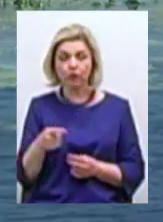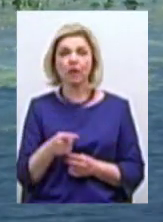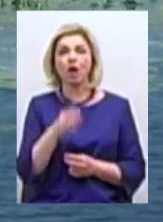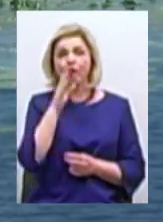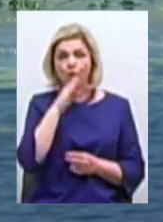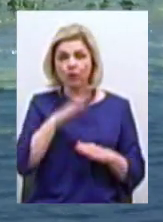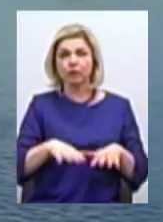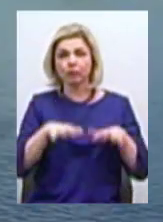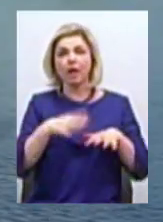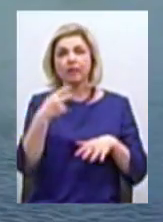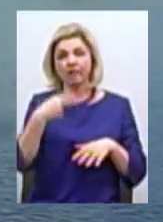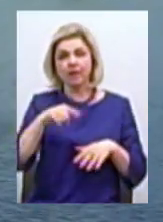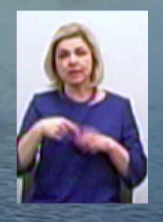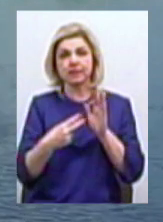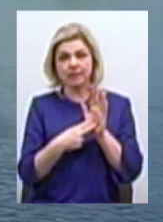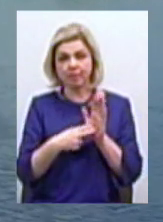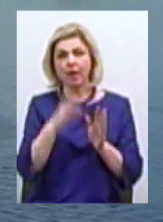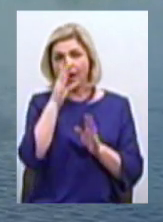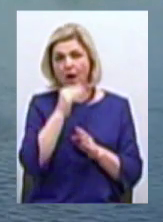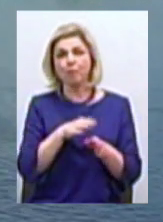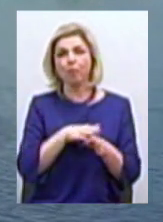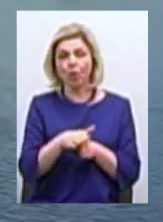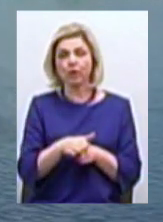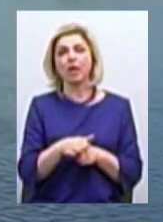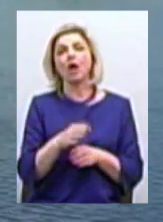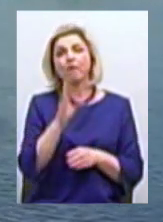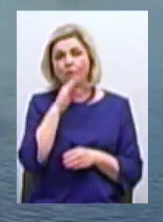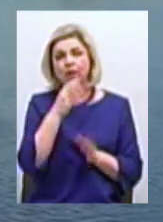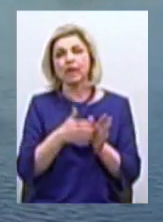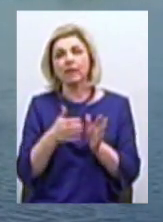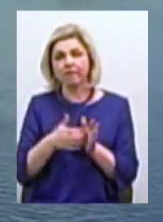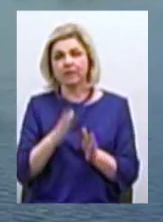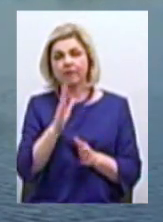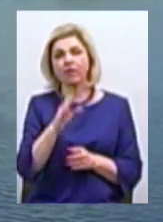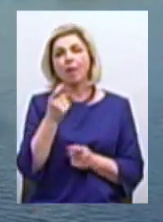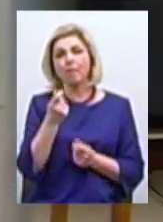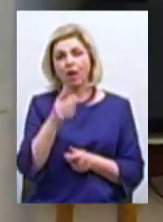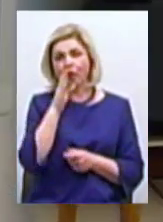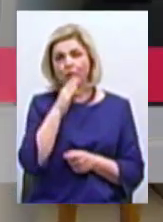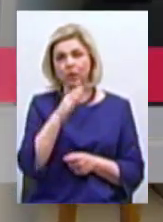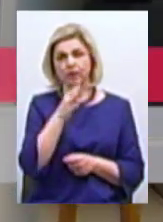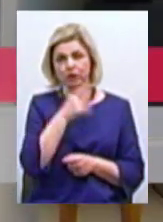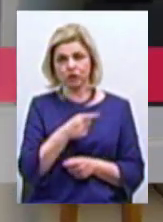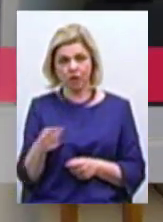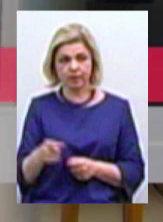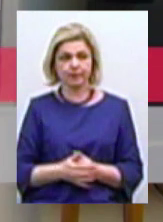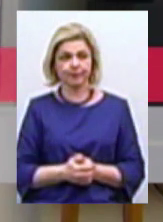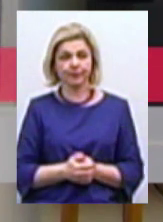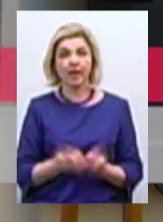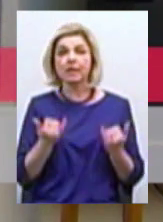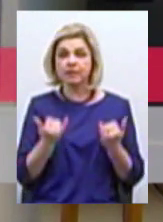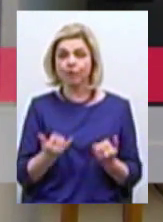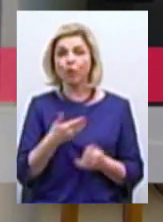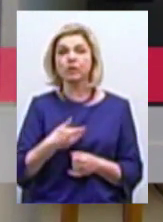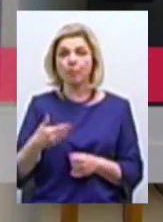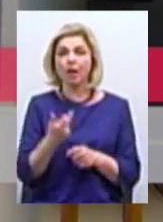позначки 20,7 дозволить повністю перекривати вододефіцит у маловодний час, кажуть фахівці. Ми сьогодні більше за,